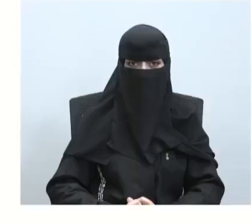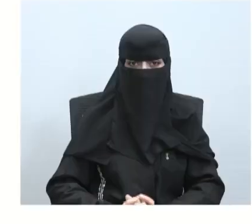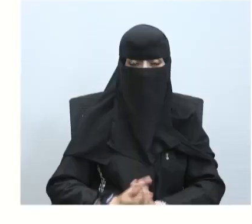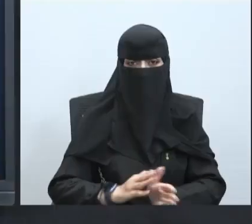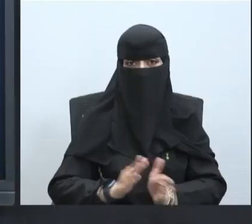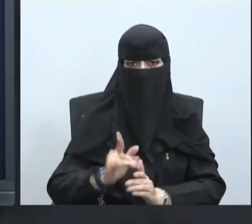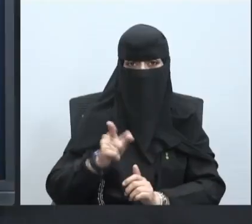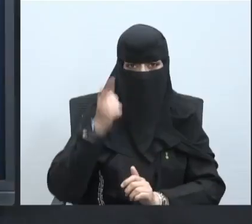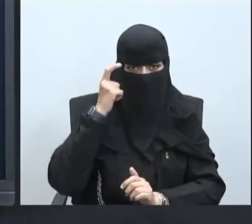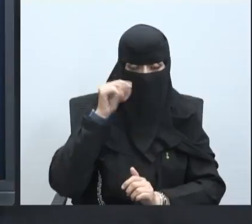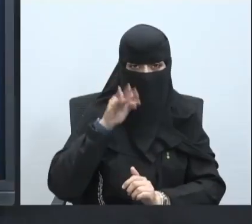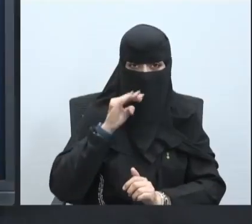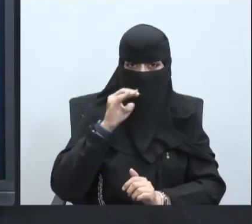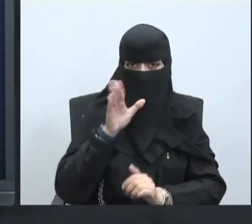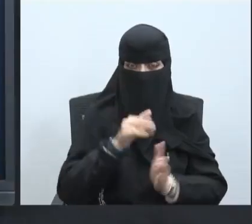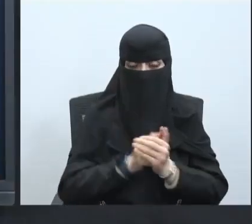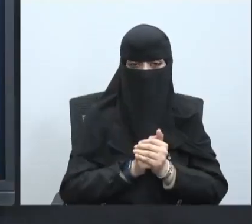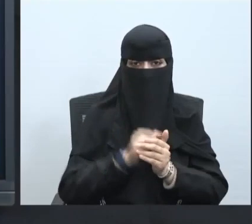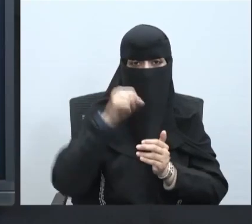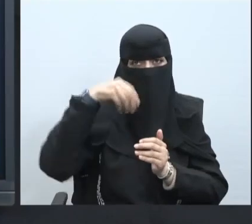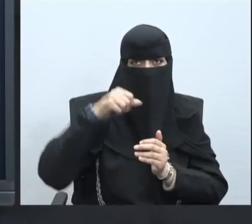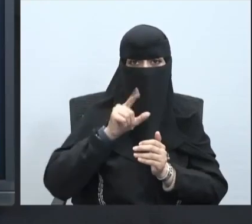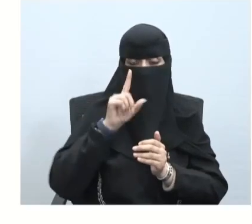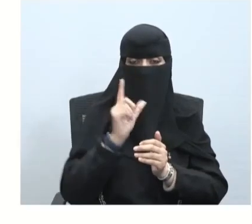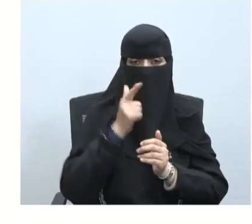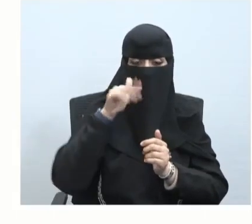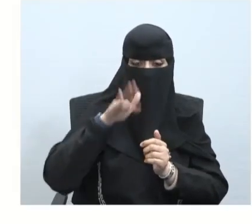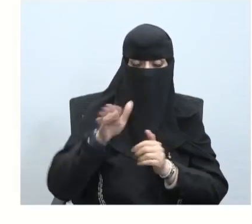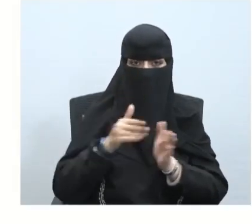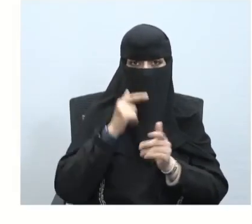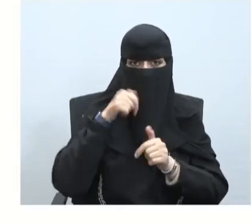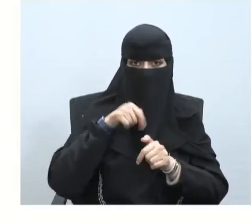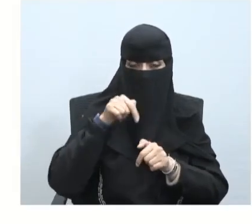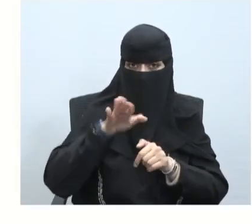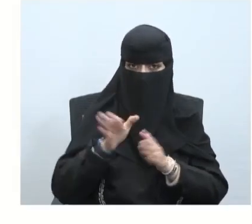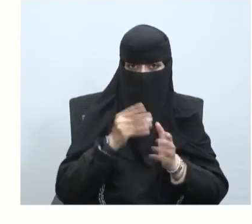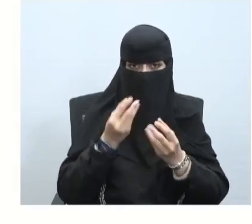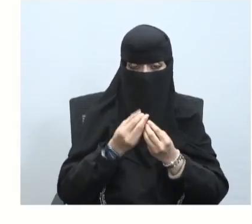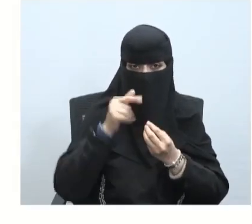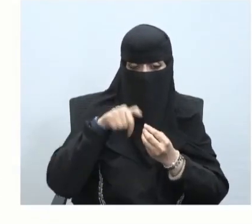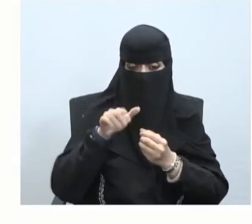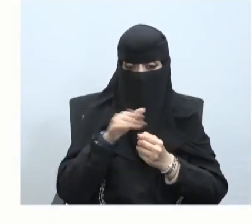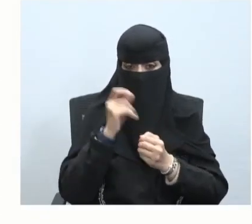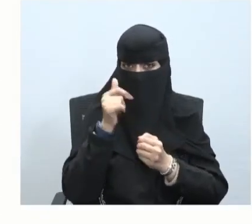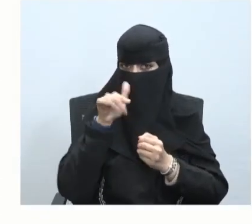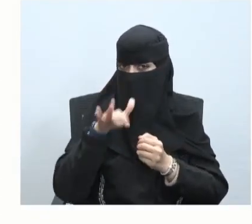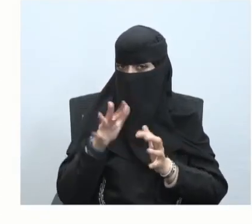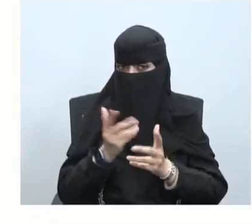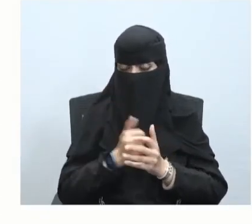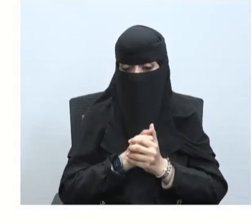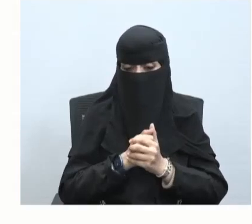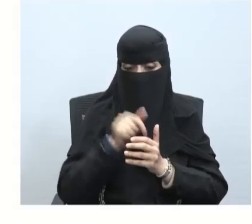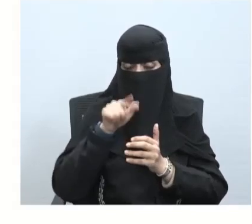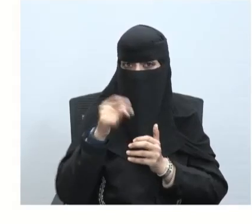هاي مبدعينه صوت الاجابه بارك الله فيكم اذا الان يا مبدعين ثمن هذه اللعبه كم